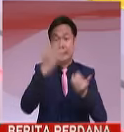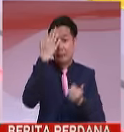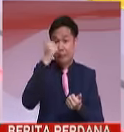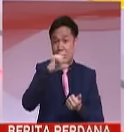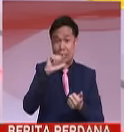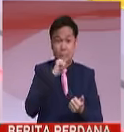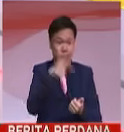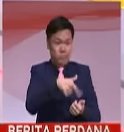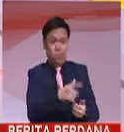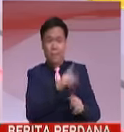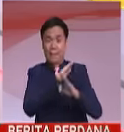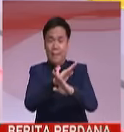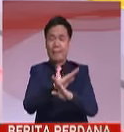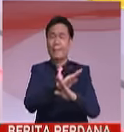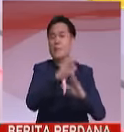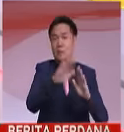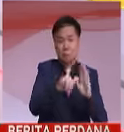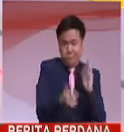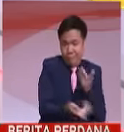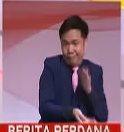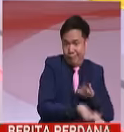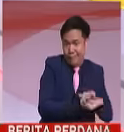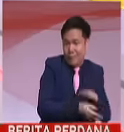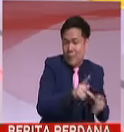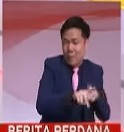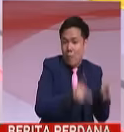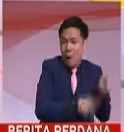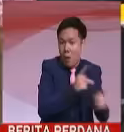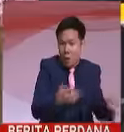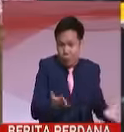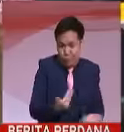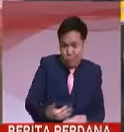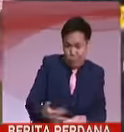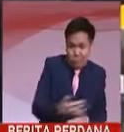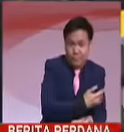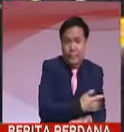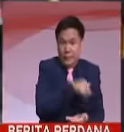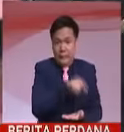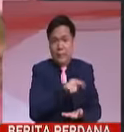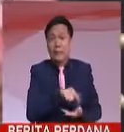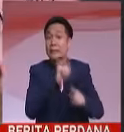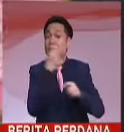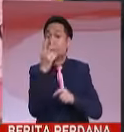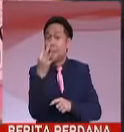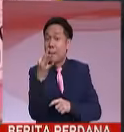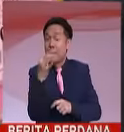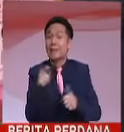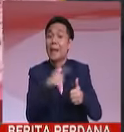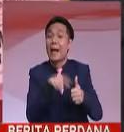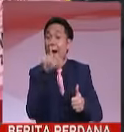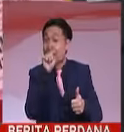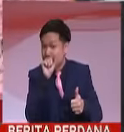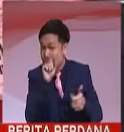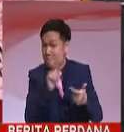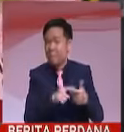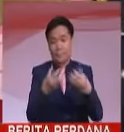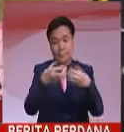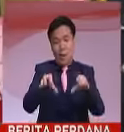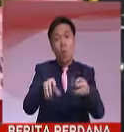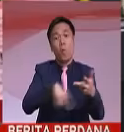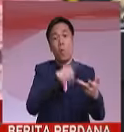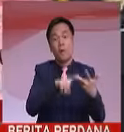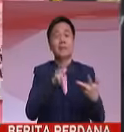pencatutan 2011 1946 terlibat kawanan harga terdiri daripada ayam telur